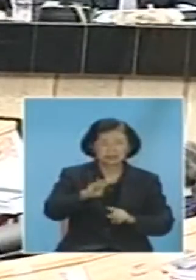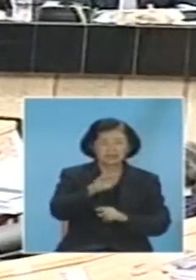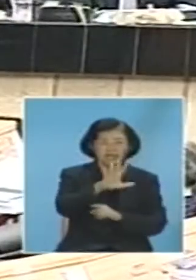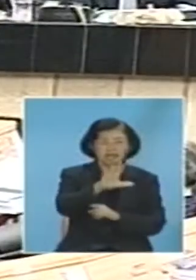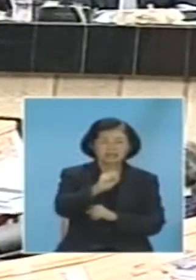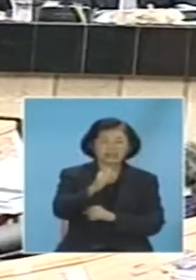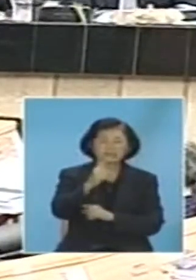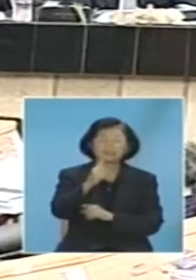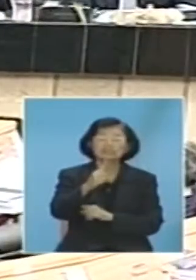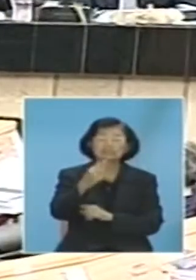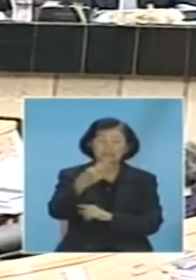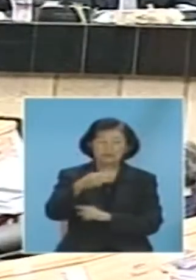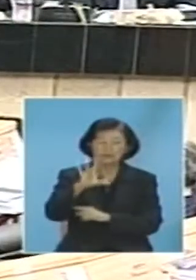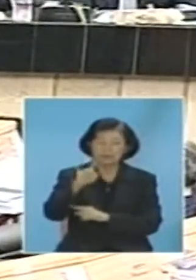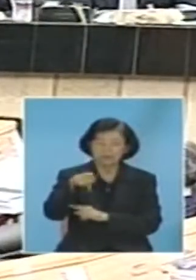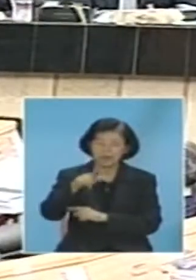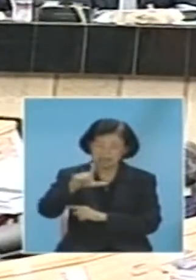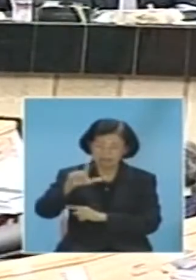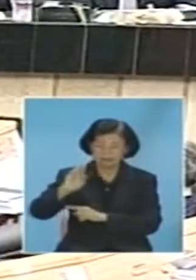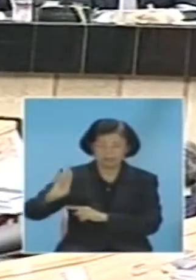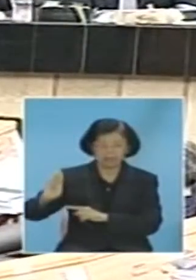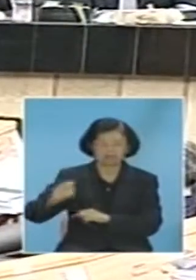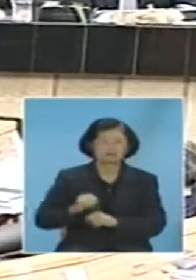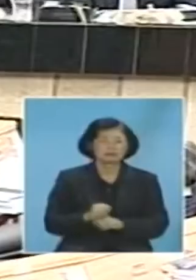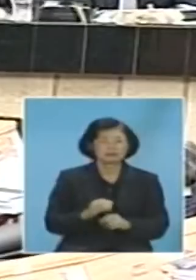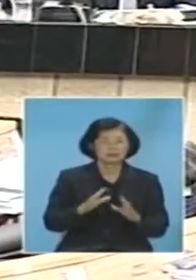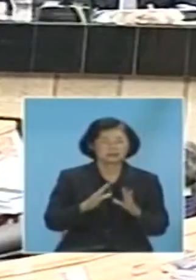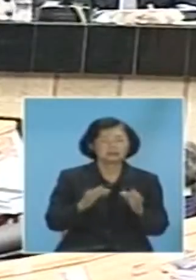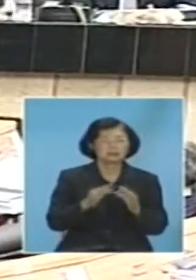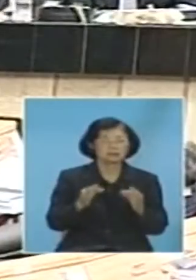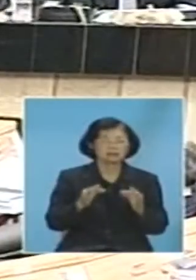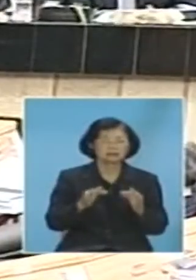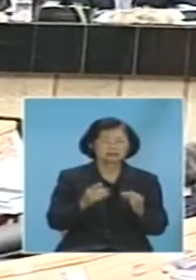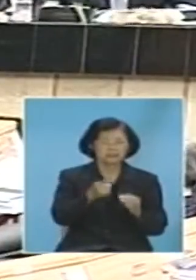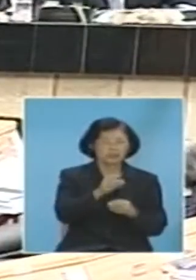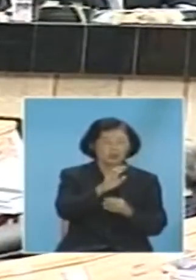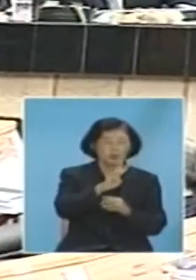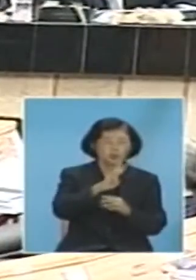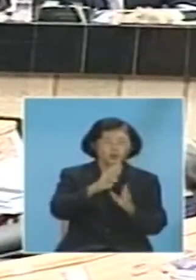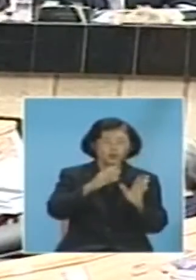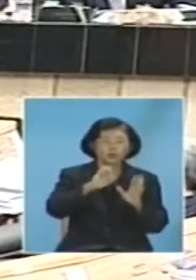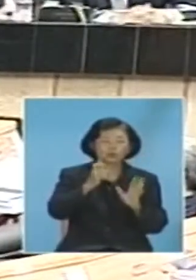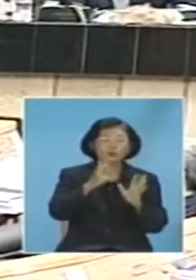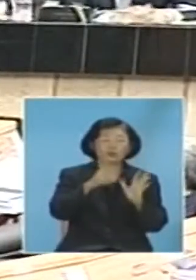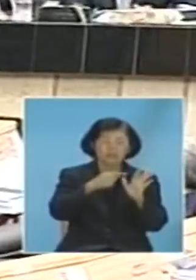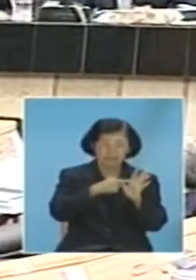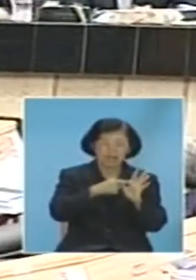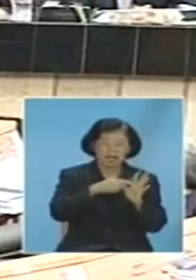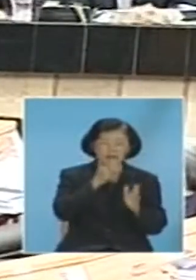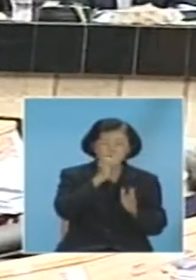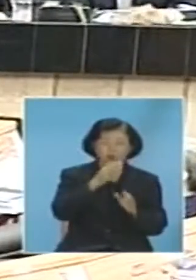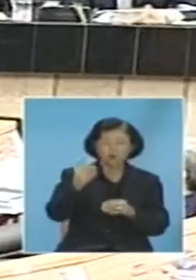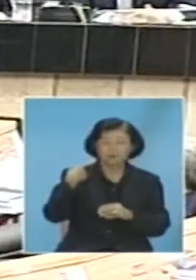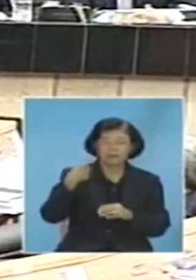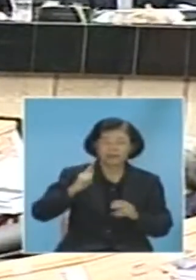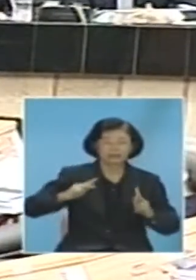ล้านบาทค่ะสำหรับเรื่องที่นายวิชากล่าวอ้างถึงปลัดกระทรวงการคลัง